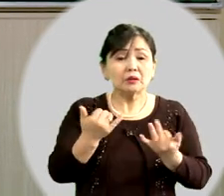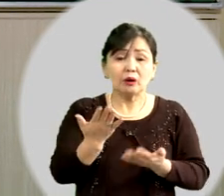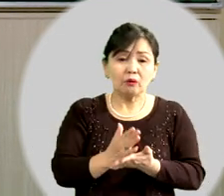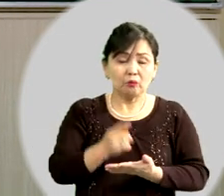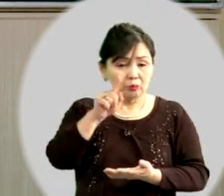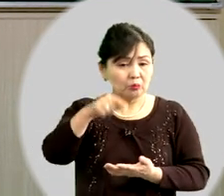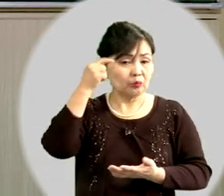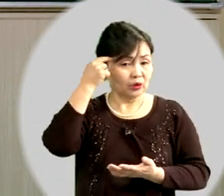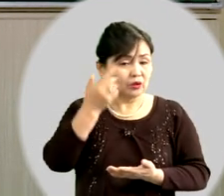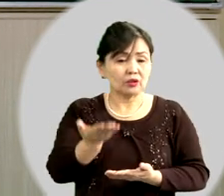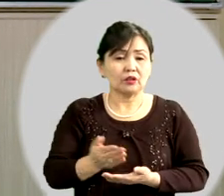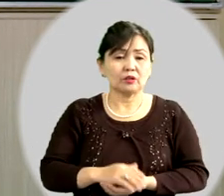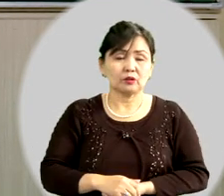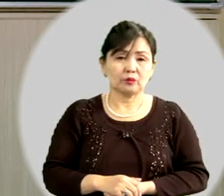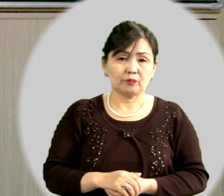бичээрэй.